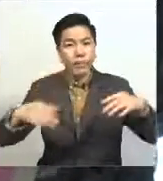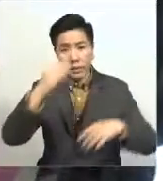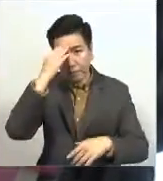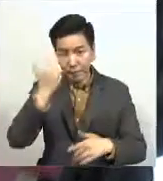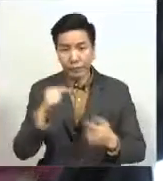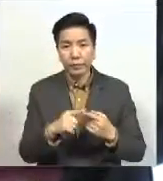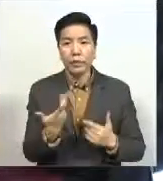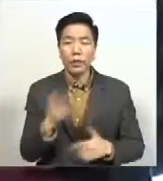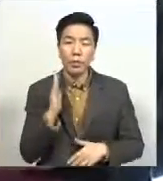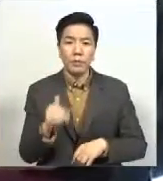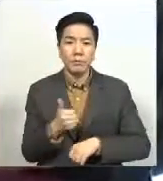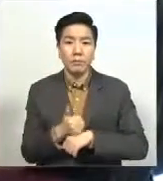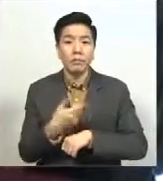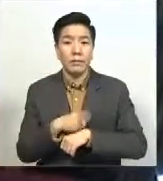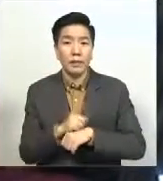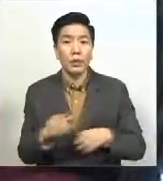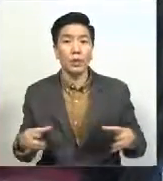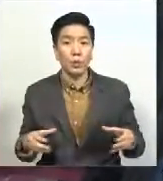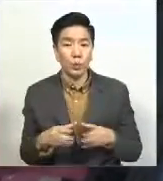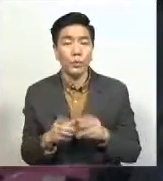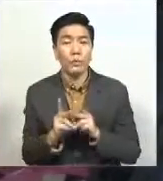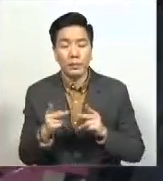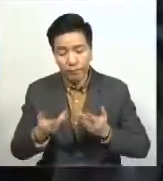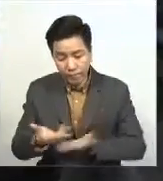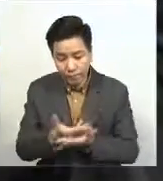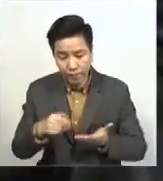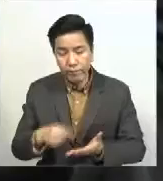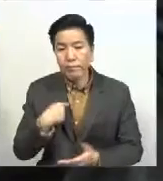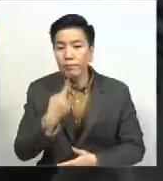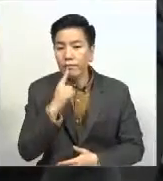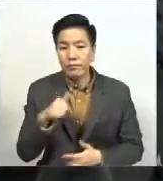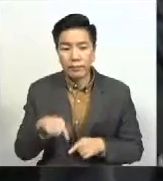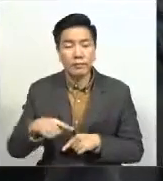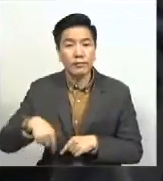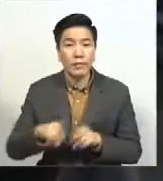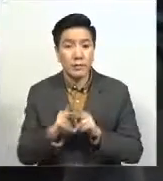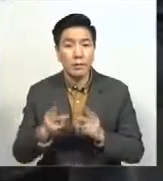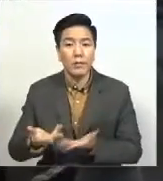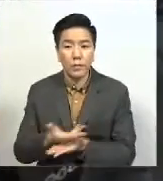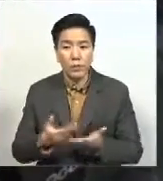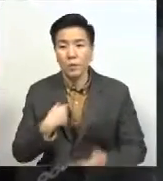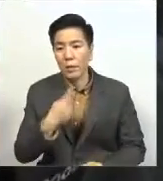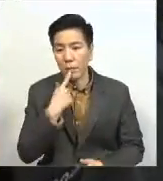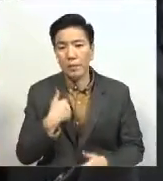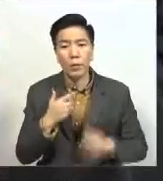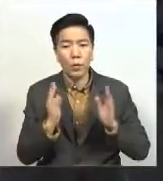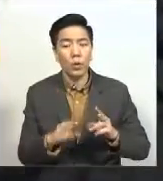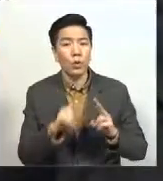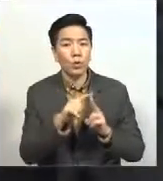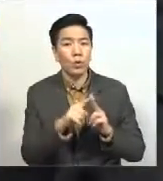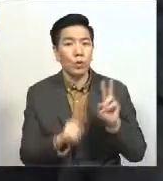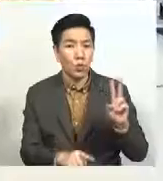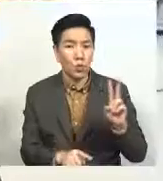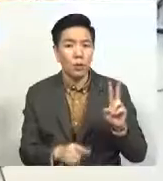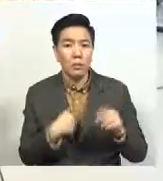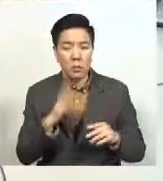องนี้นายชวลิตเองก็มีการเปิดเผยว่าคือในส่วนของกรรมาธิการที่บอกไปเมื่อสักครู่นี้นะคะเขาบอกว่ามี2คนตอนนี้เนี่ย